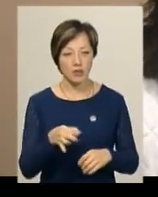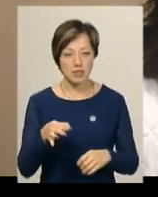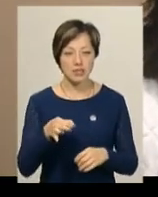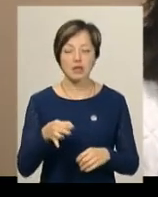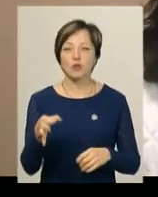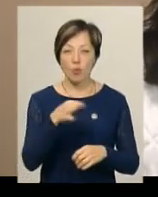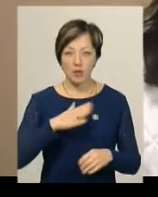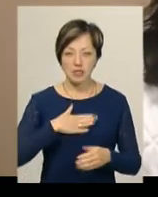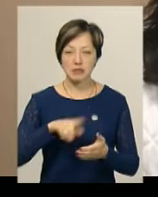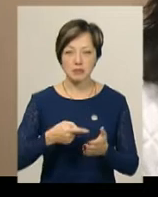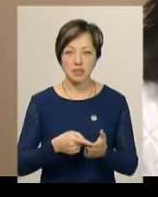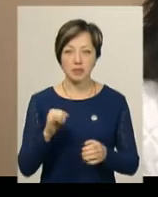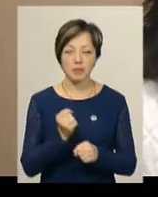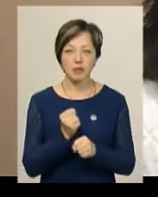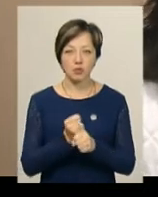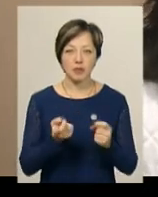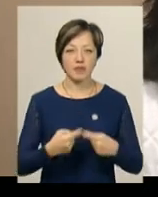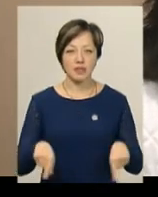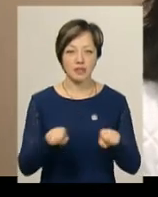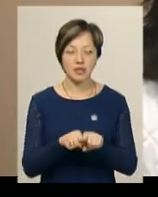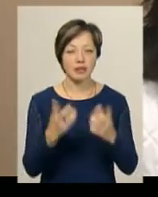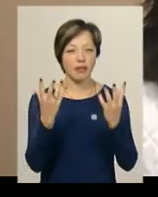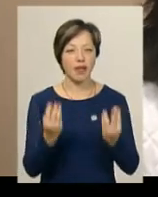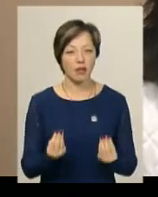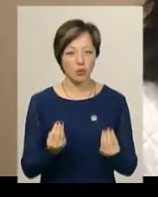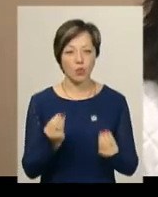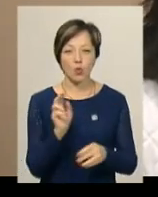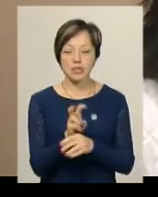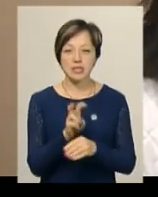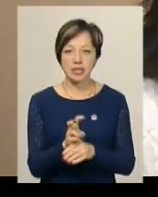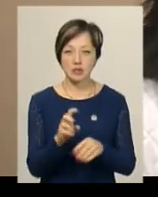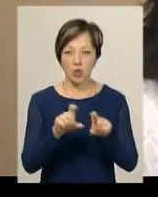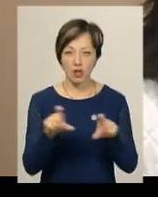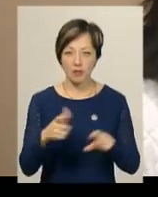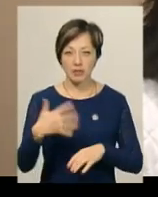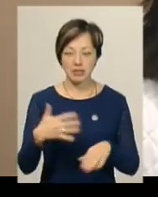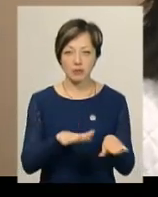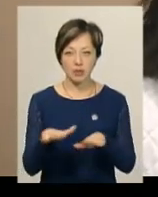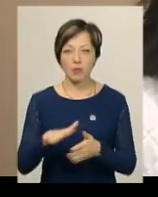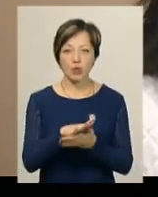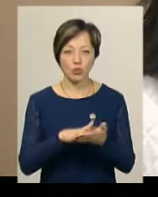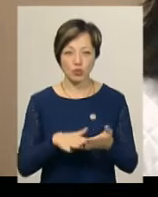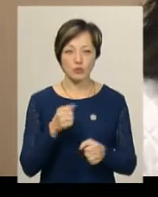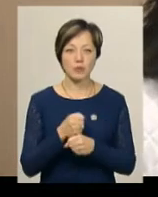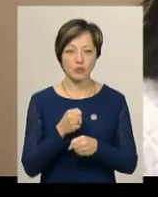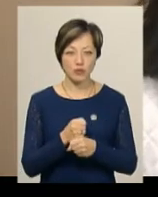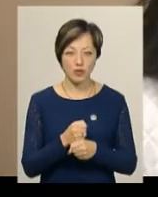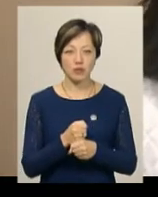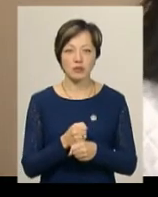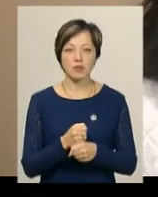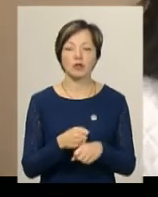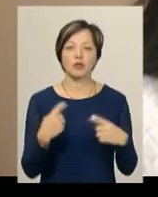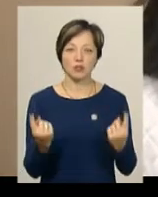міста, а також функціонує відділення денного стаціонару на 50 ліжок, тобто ми продовжуємо функціонувати в